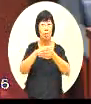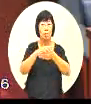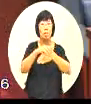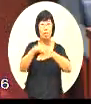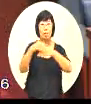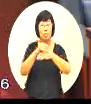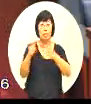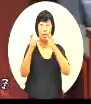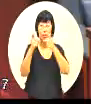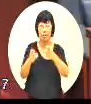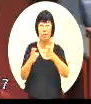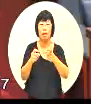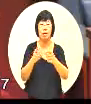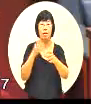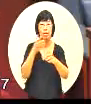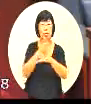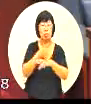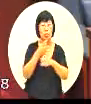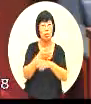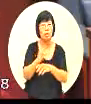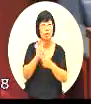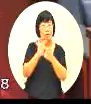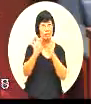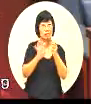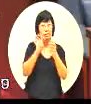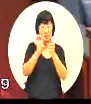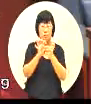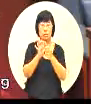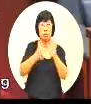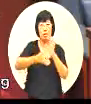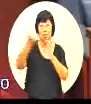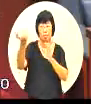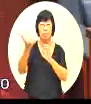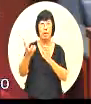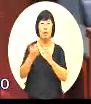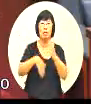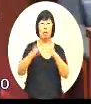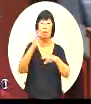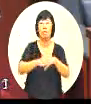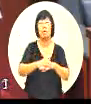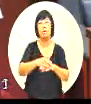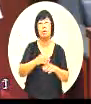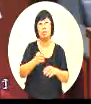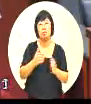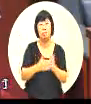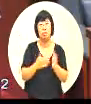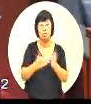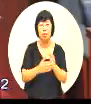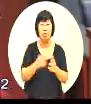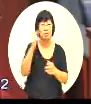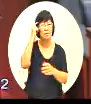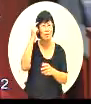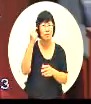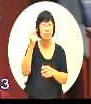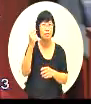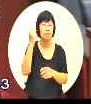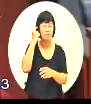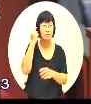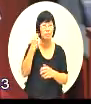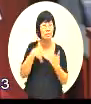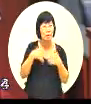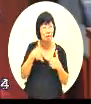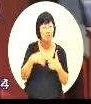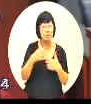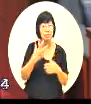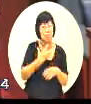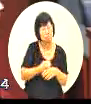成功。那我不知道听到这个广告，不知道是高兴还是应该要悲伤啊？不是咱们一个加工个。